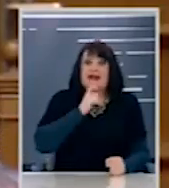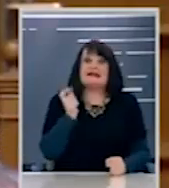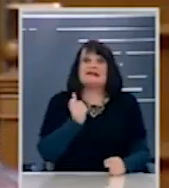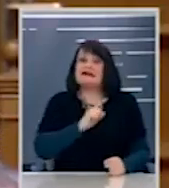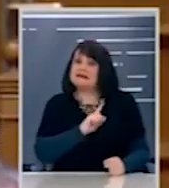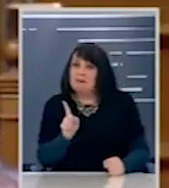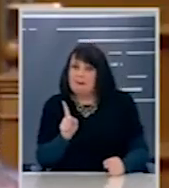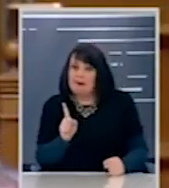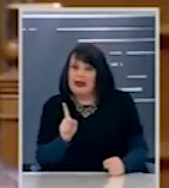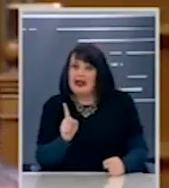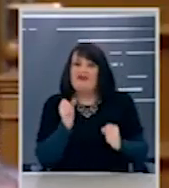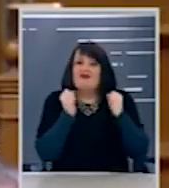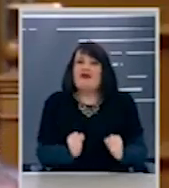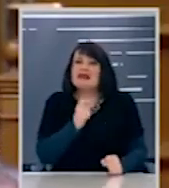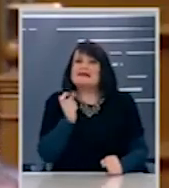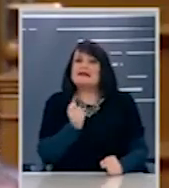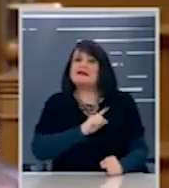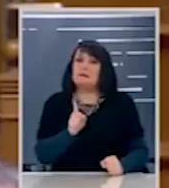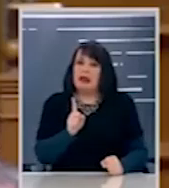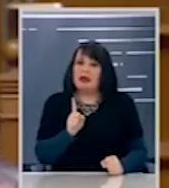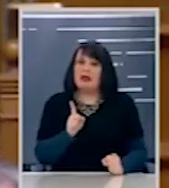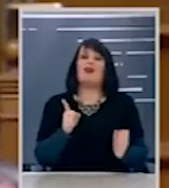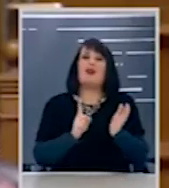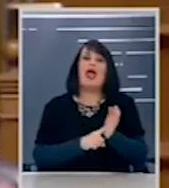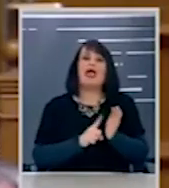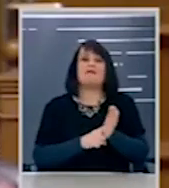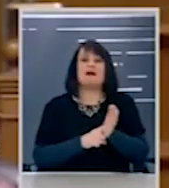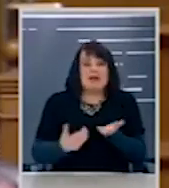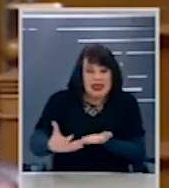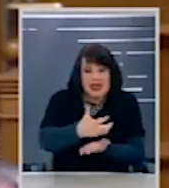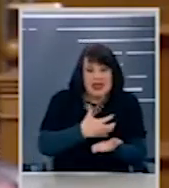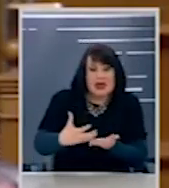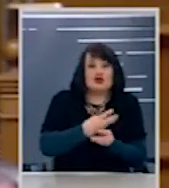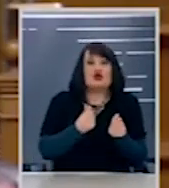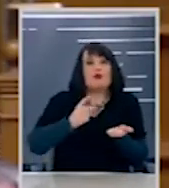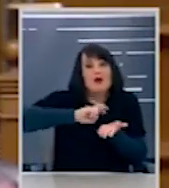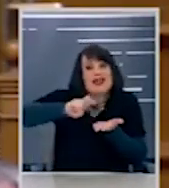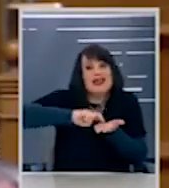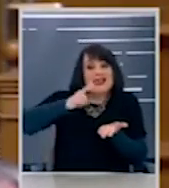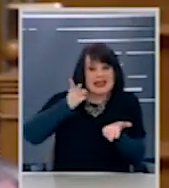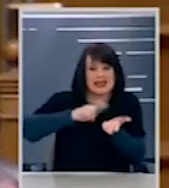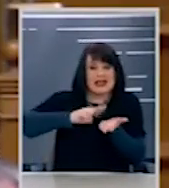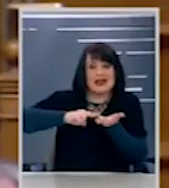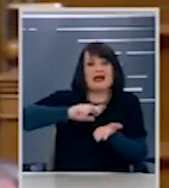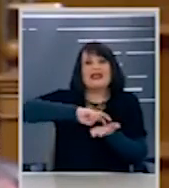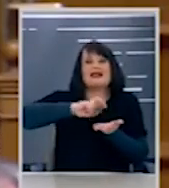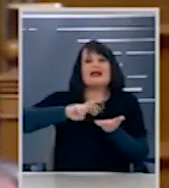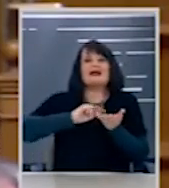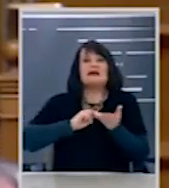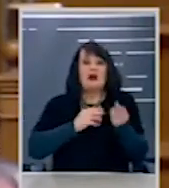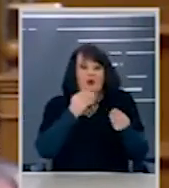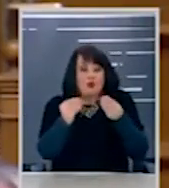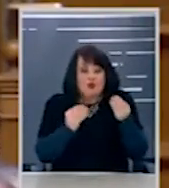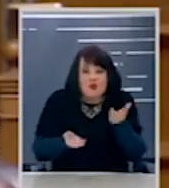συνταξιούχους και στις κύριες συντάξεις και άρα θα έπρεπε να βρίσκει έσοδα από τις εισφορές. Και πώς τις κατανείμαμε αυτά,